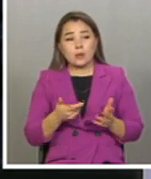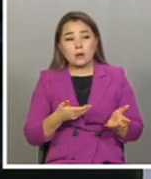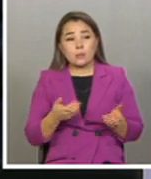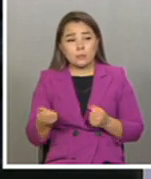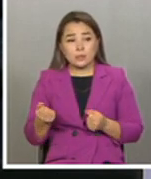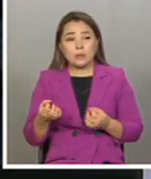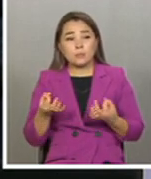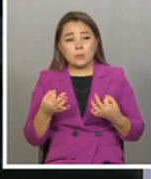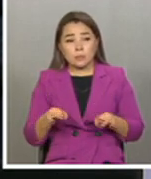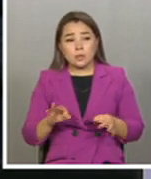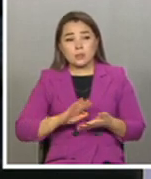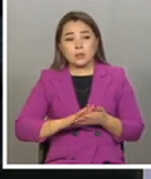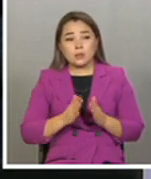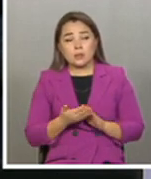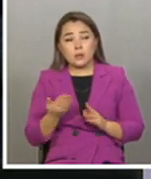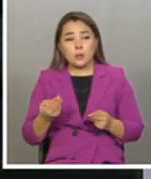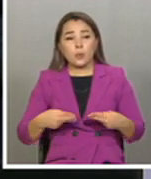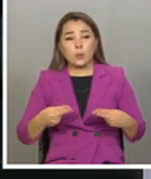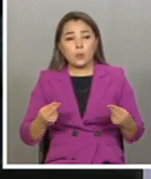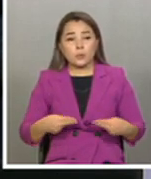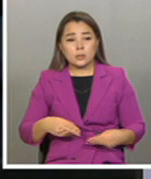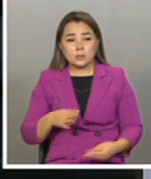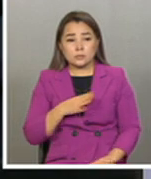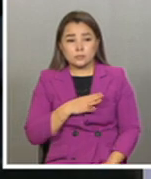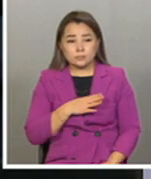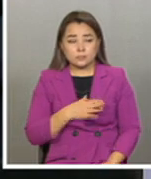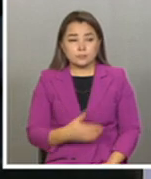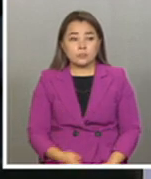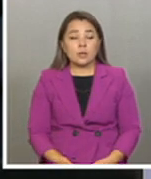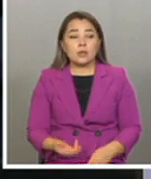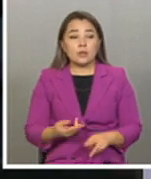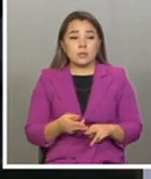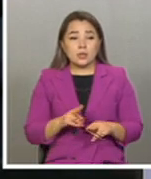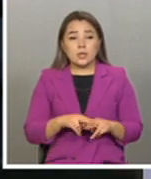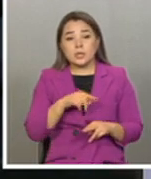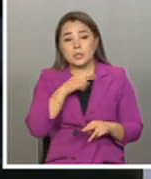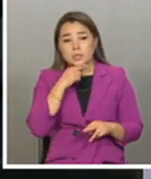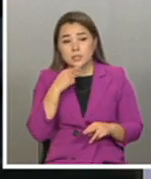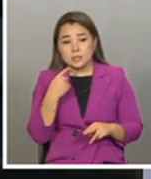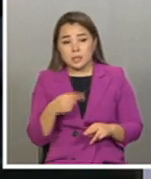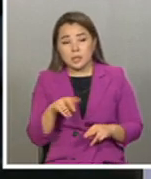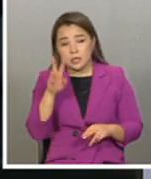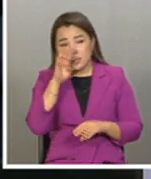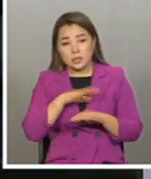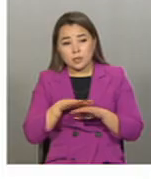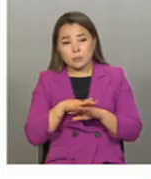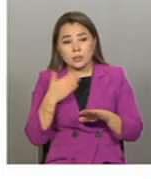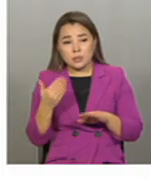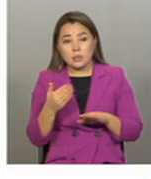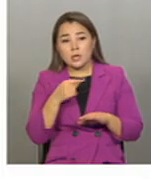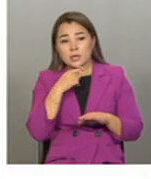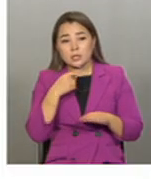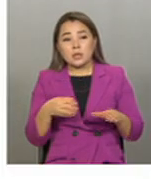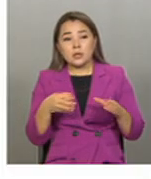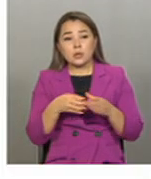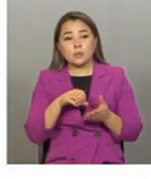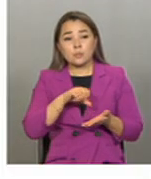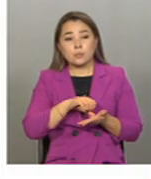бейбітшілік келісімге қол қойылды. Яғни Ресей империясы, Ресей кеңес